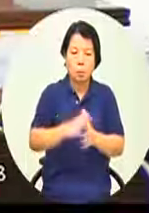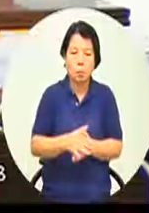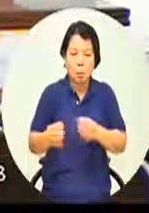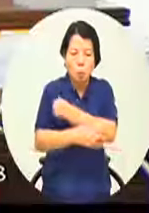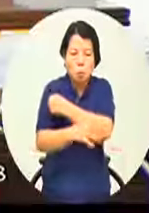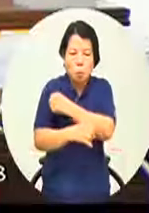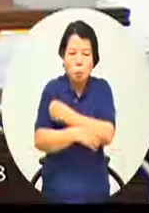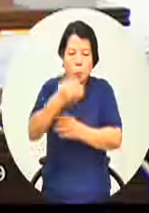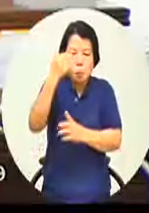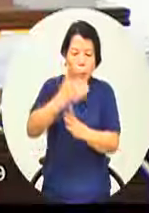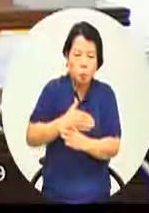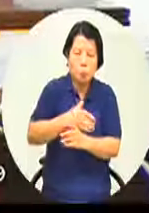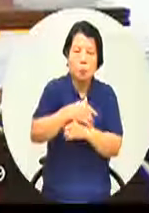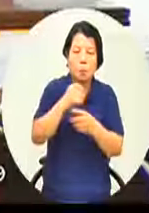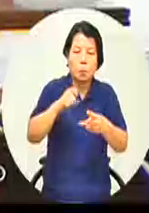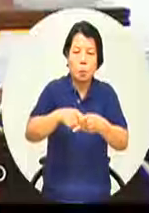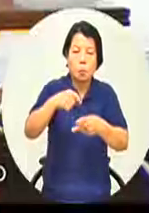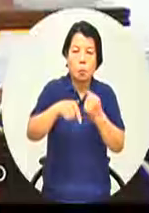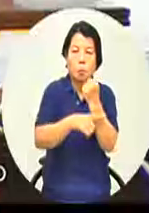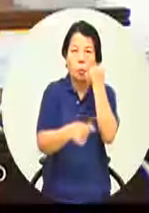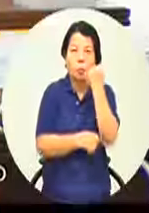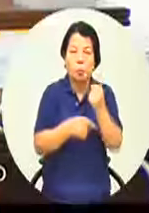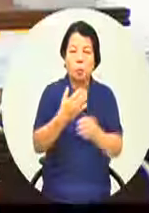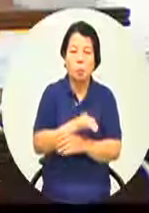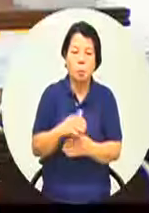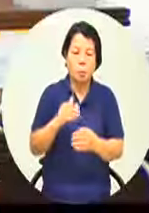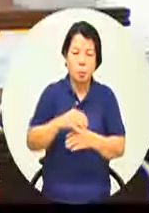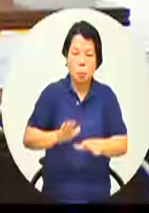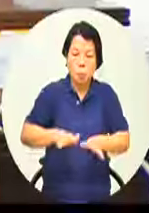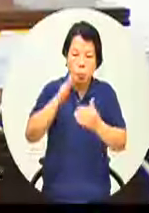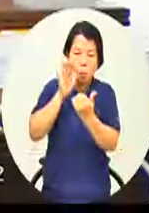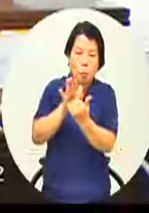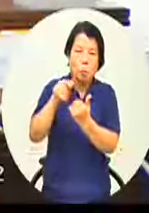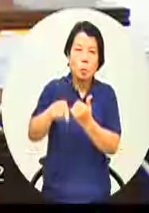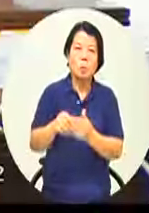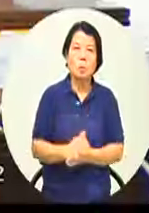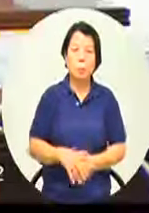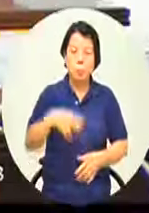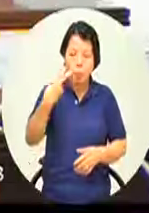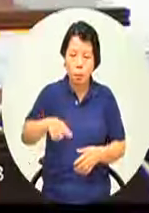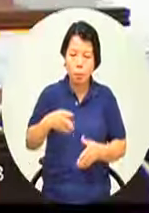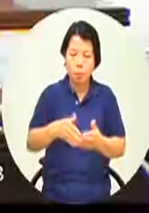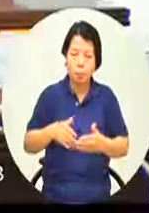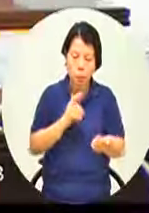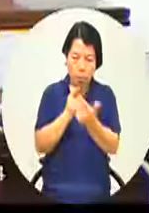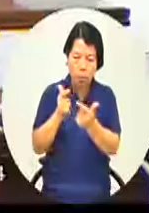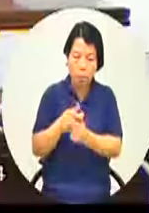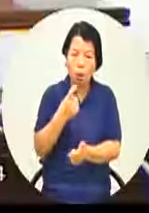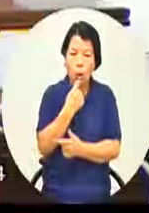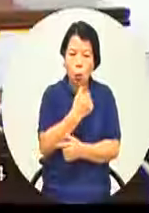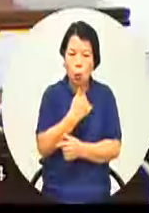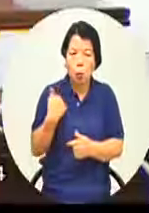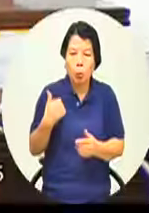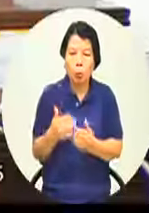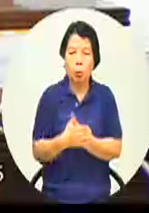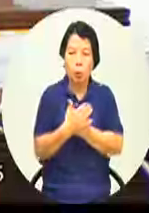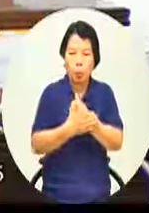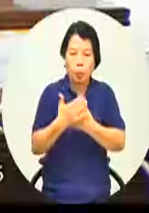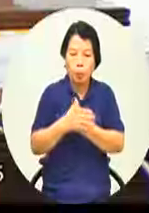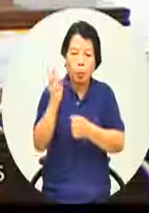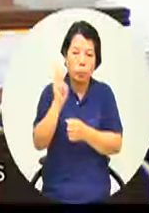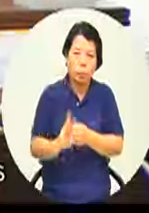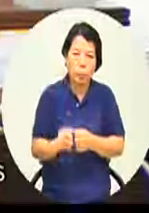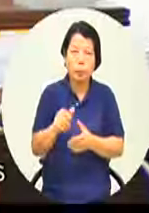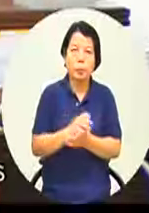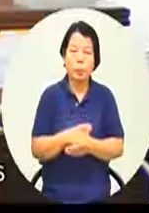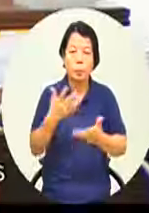放的工法来做完成这个黄龙，但是呢还是要符合绿能、要保水的，所以